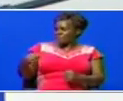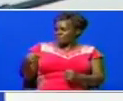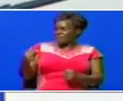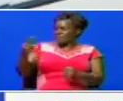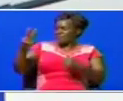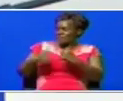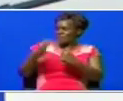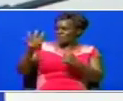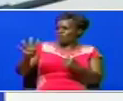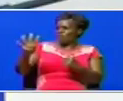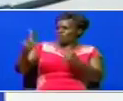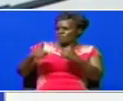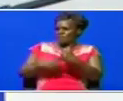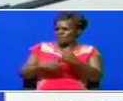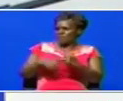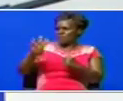31,746,